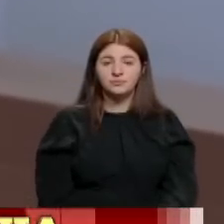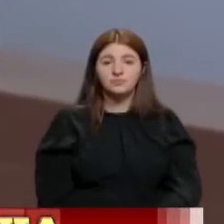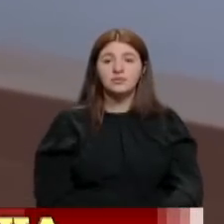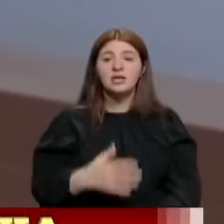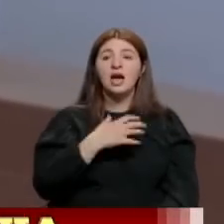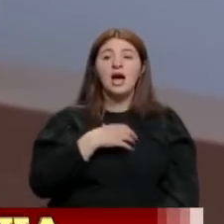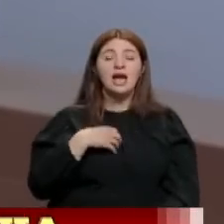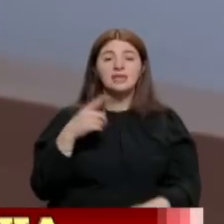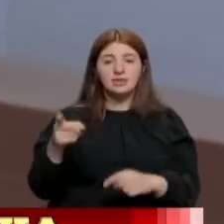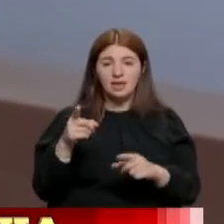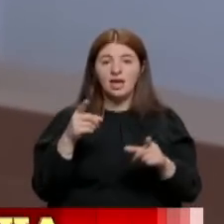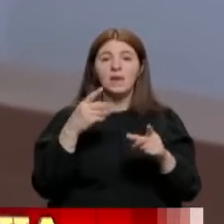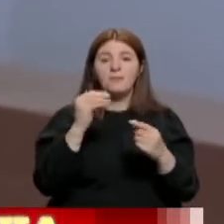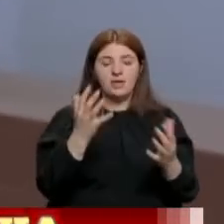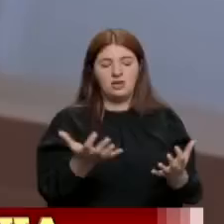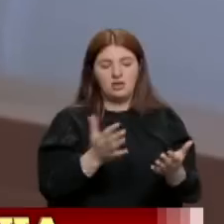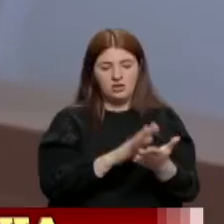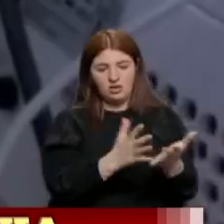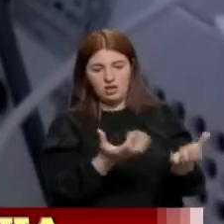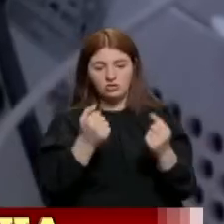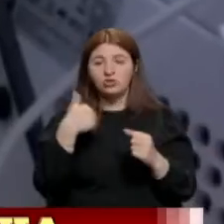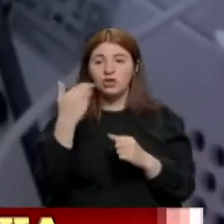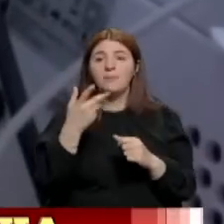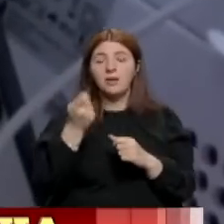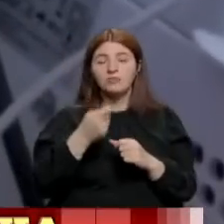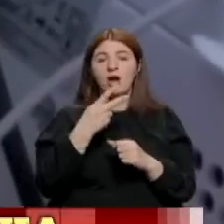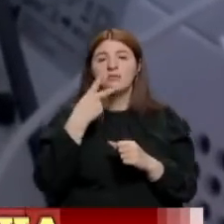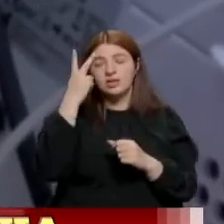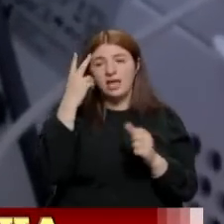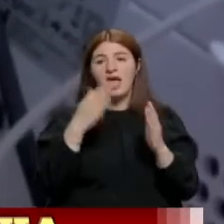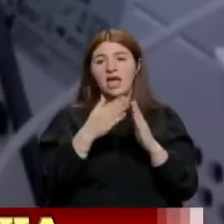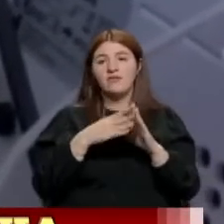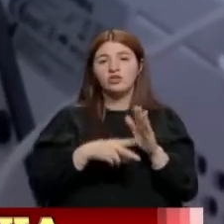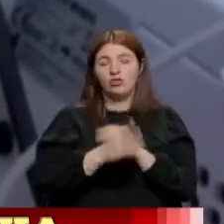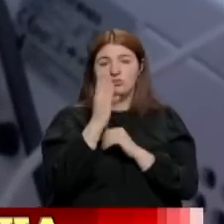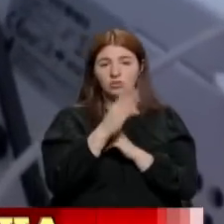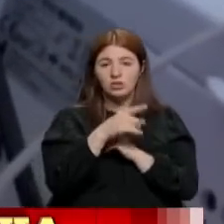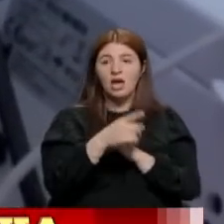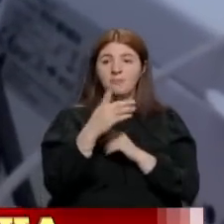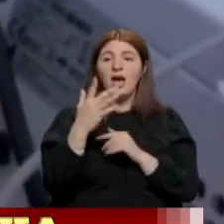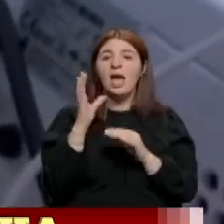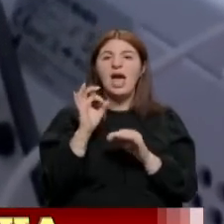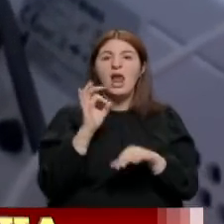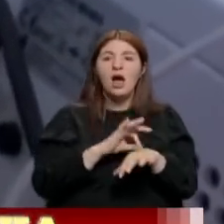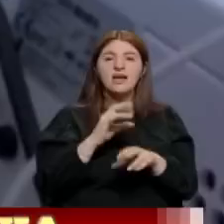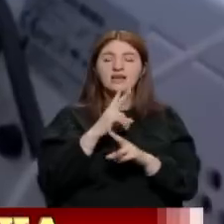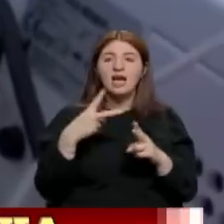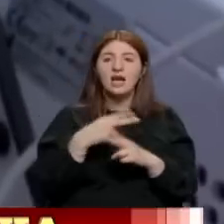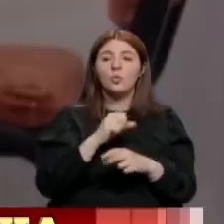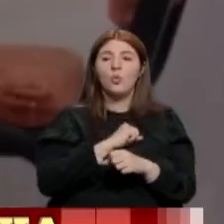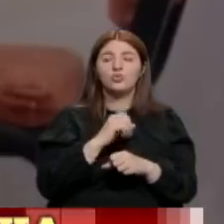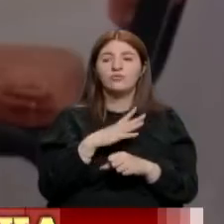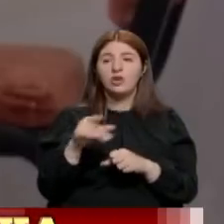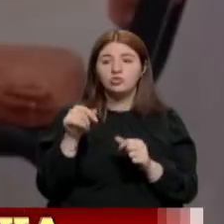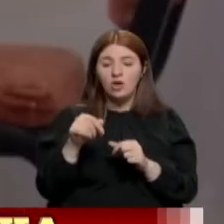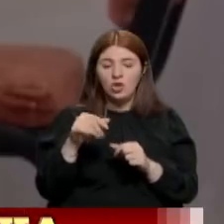Anne Ayşe Anuştekin bebeği taburcu edildikten sonra yine mecburen ablasının evinin yolunu tuttu. Ama her an elektrik kesilir korkusunu taşıyor.